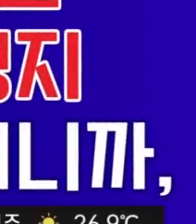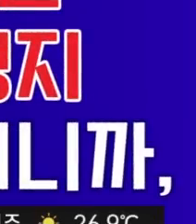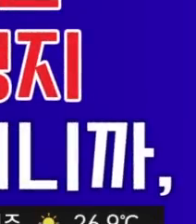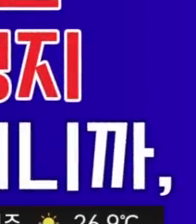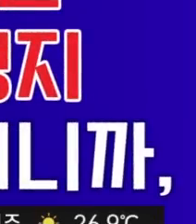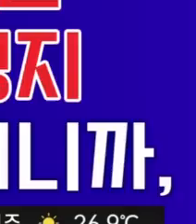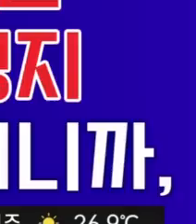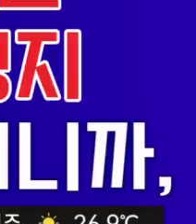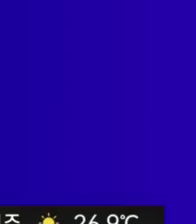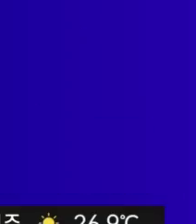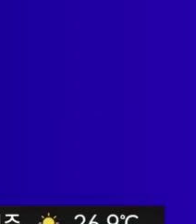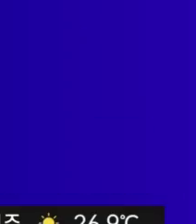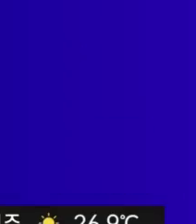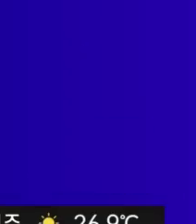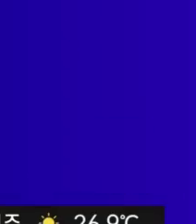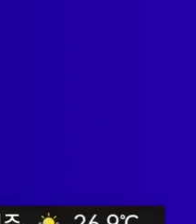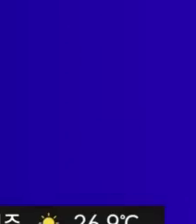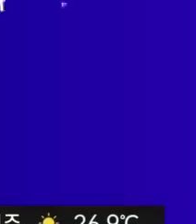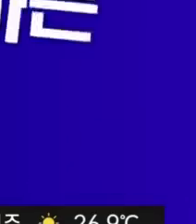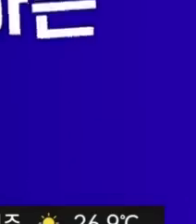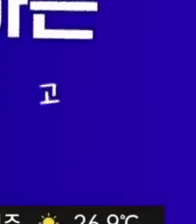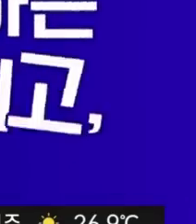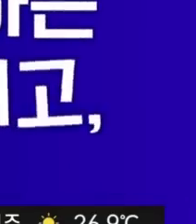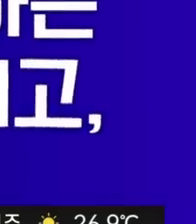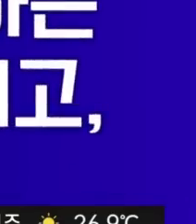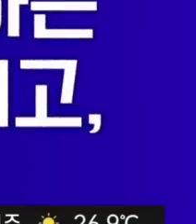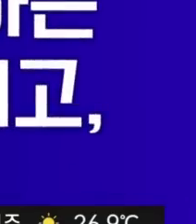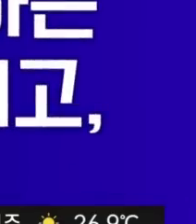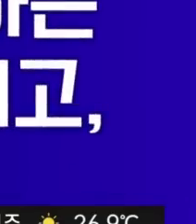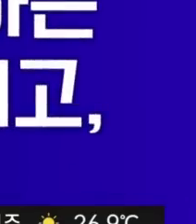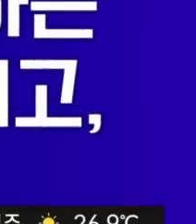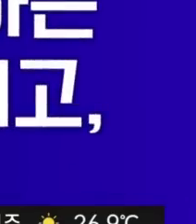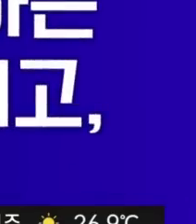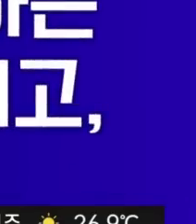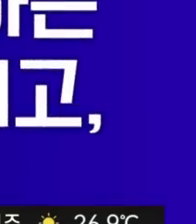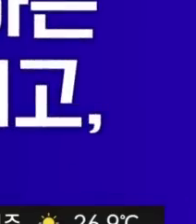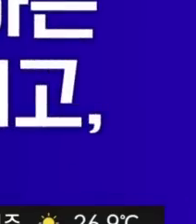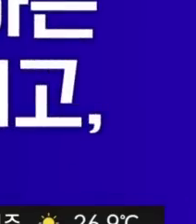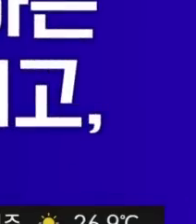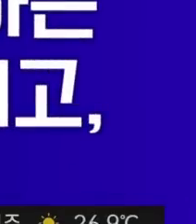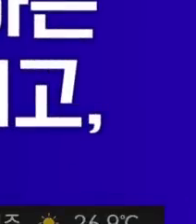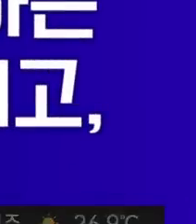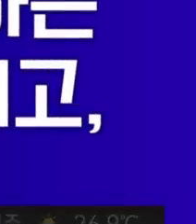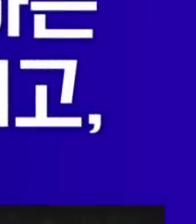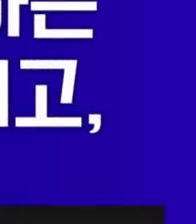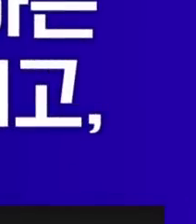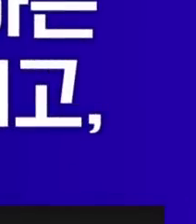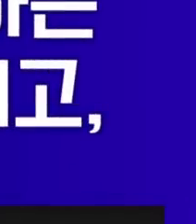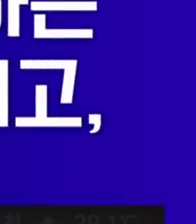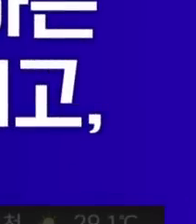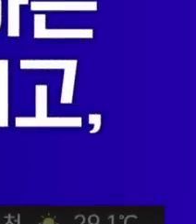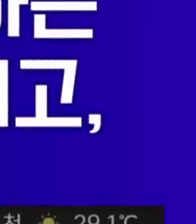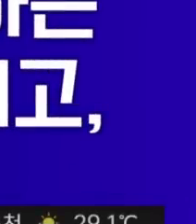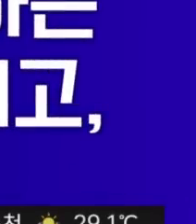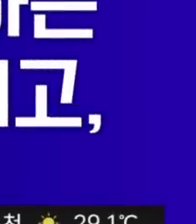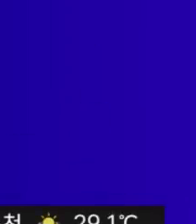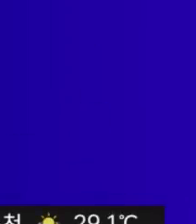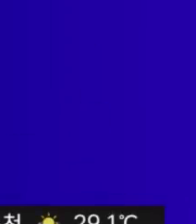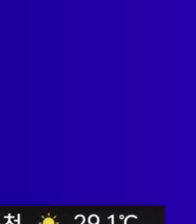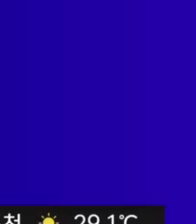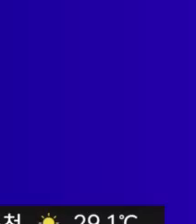정지 기간이라고 할 테니까 그러면 저는 제 올 하던일 다들 만나고 이렇게 책 쓰고 하는데 이렇게 해석할 것이고